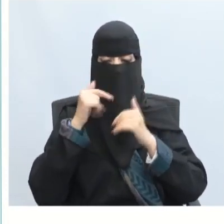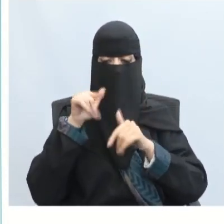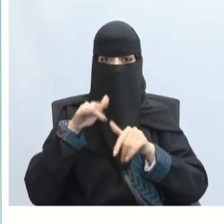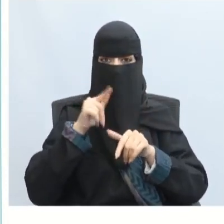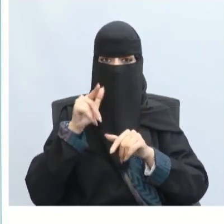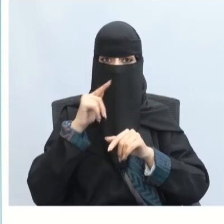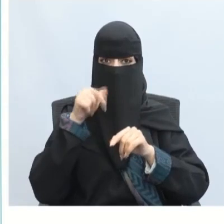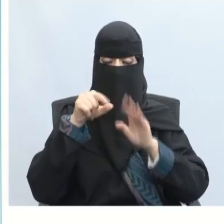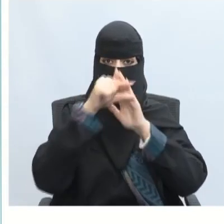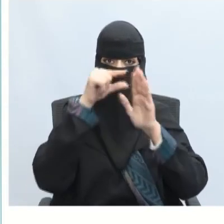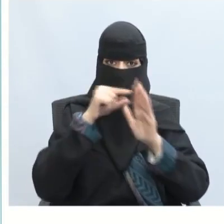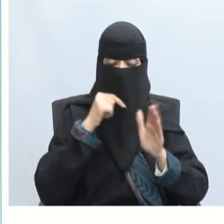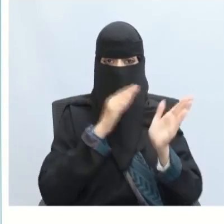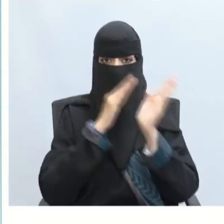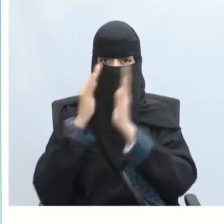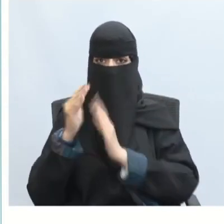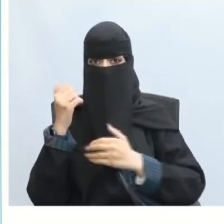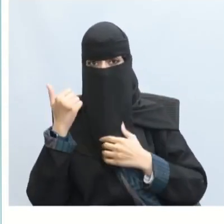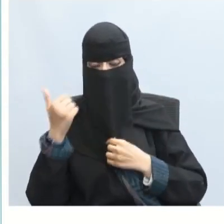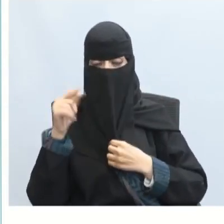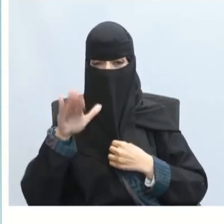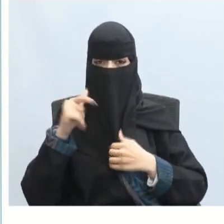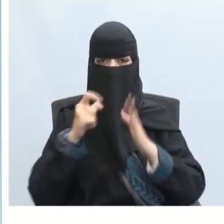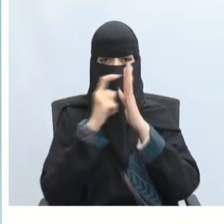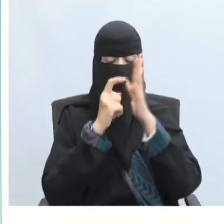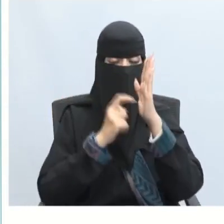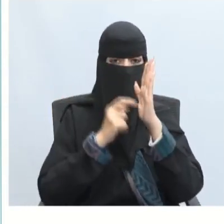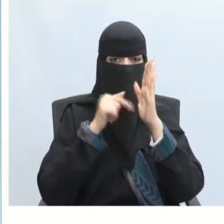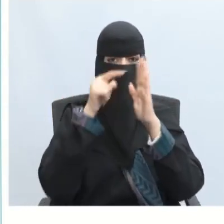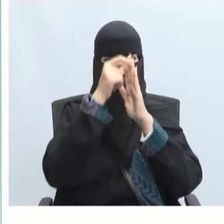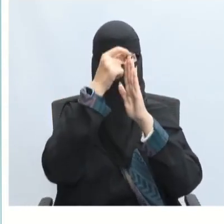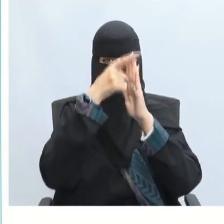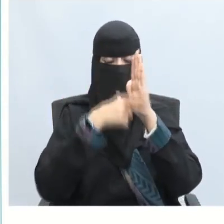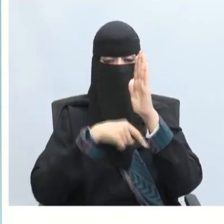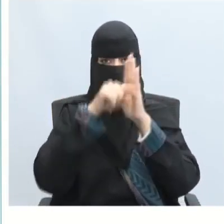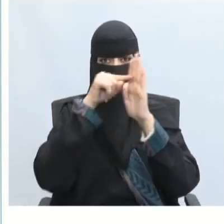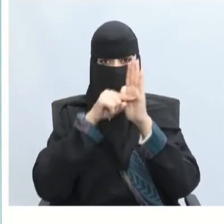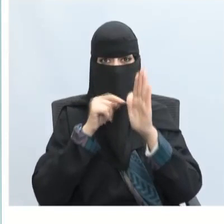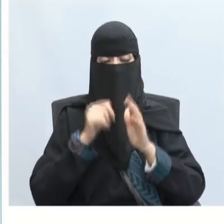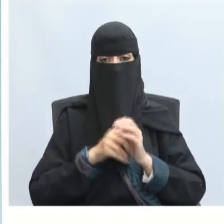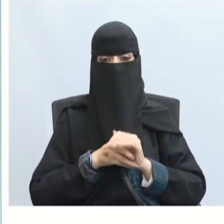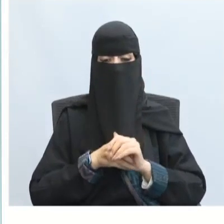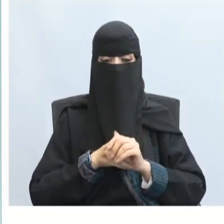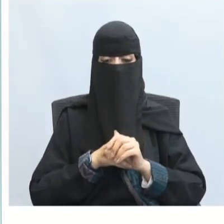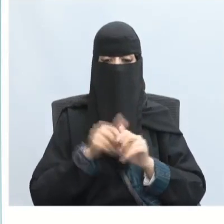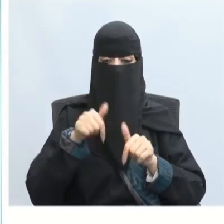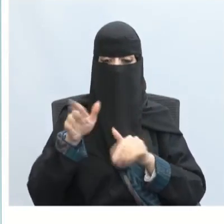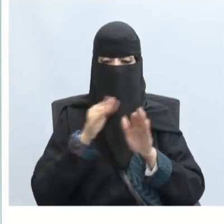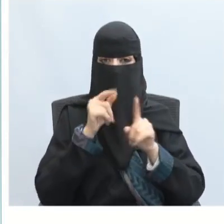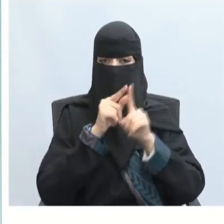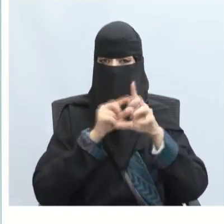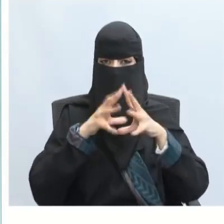هذه دروس الوحده السادسه الانظمه واللوائح الانظمه